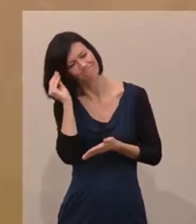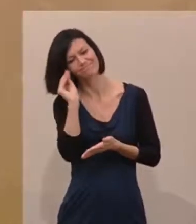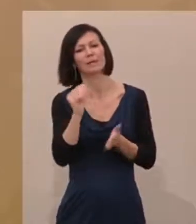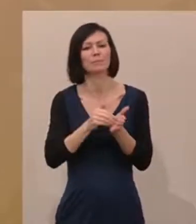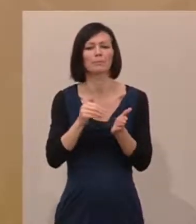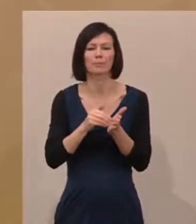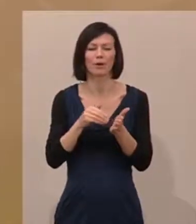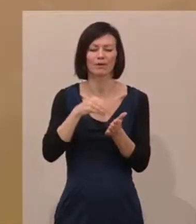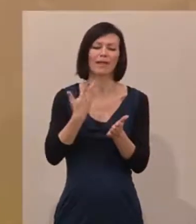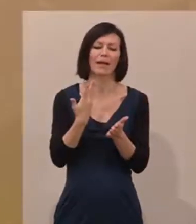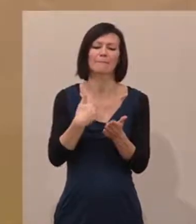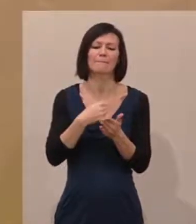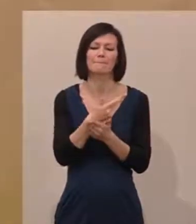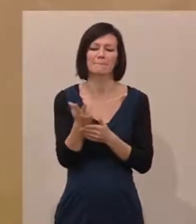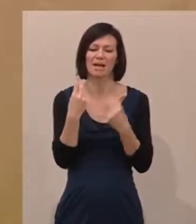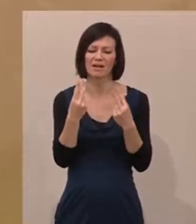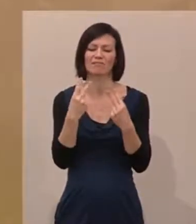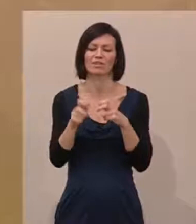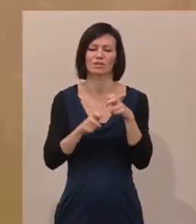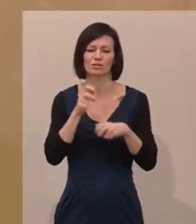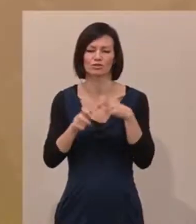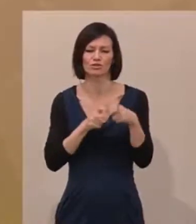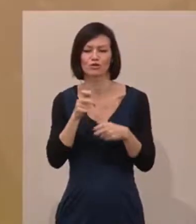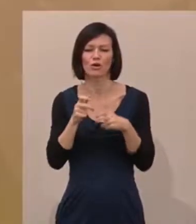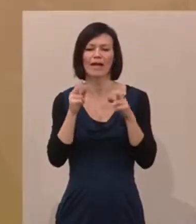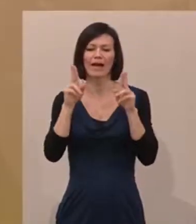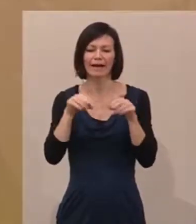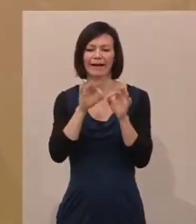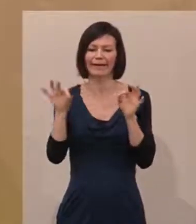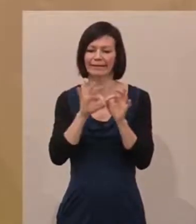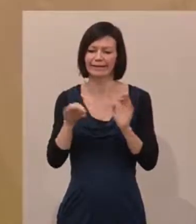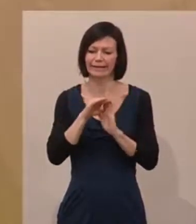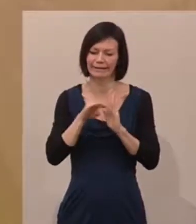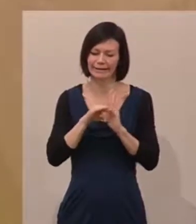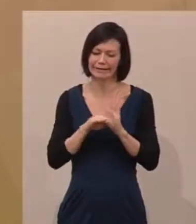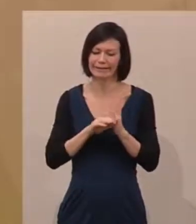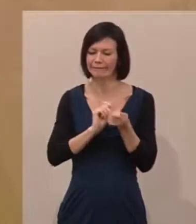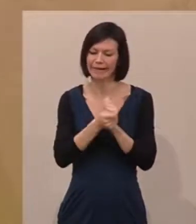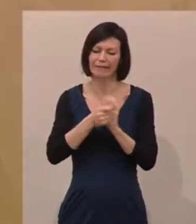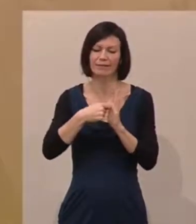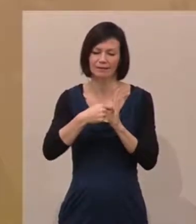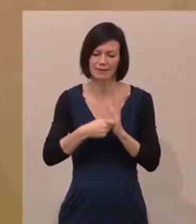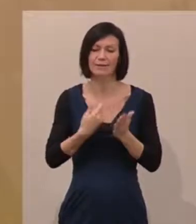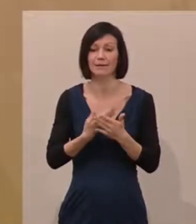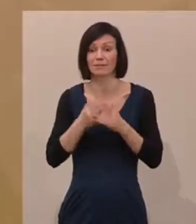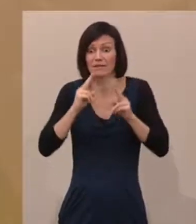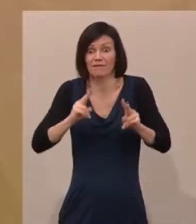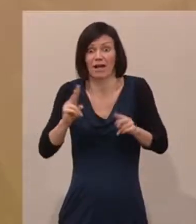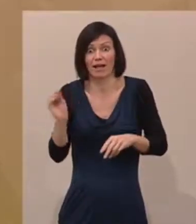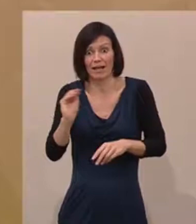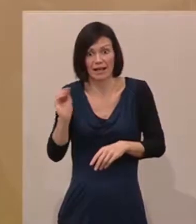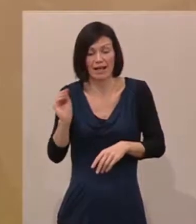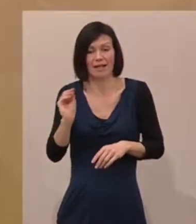der Mehrwertsteuerrichtlinie, um zu einer echten Steuerbefreiung zu gelangen. Das ist ein mühsamer Weg mit ungewissem